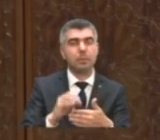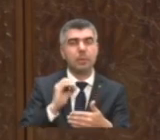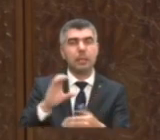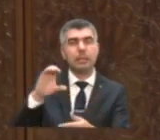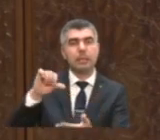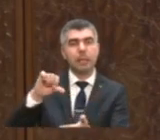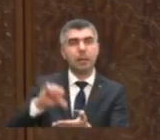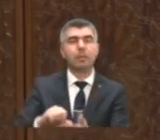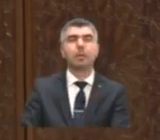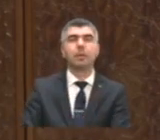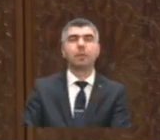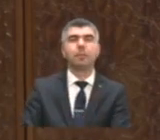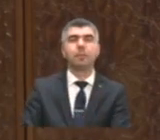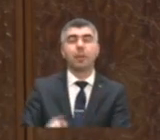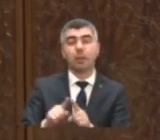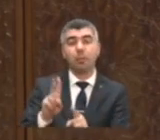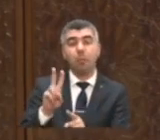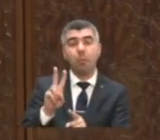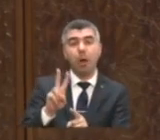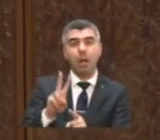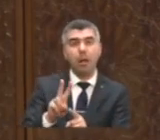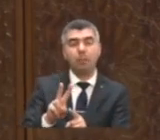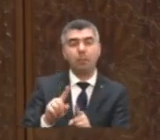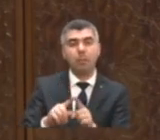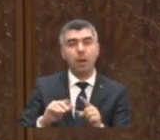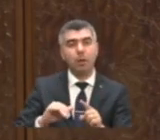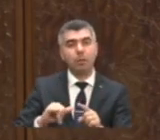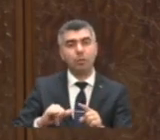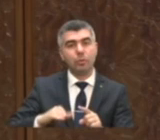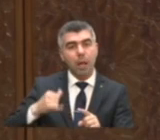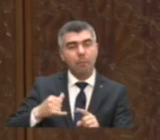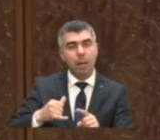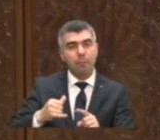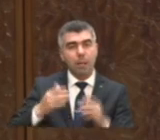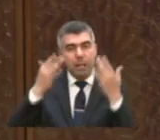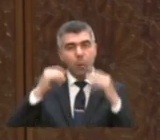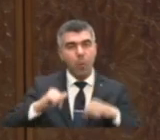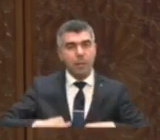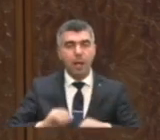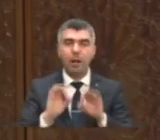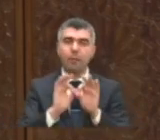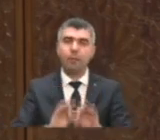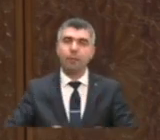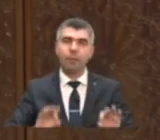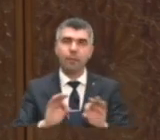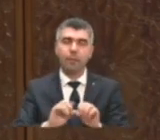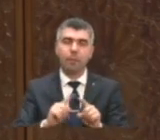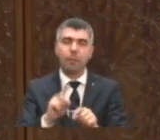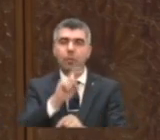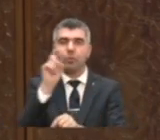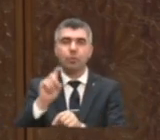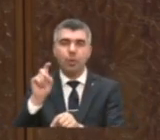الدار البيضاء. هذاك المخيم ما تابعش لوزاره الشباب الثقافه والتواصل باش نكون واضحين كيكونوا تابعين بعض المرات الجماعات